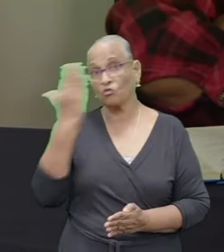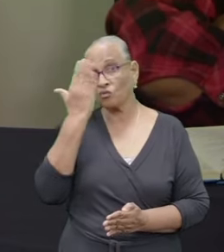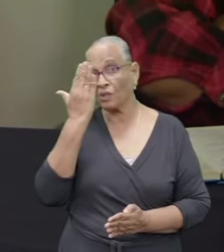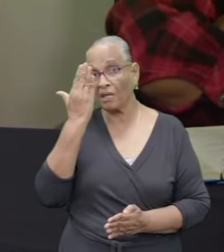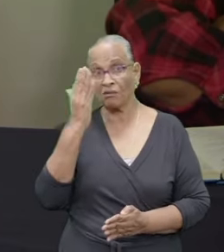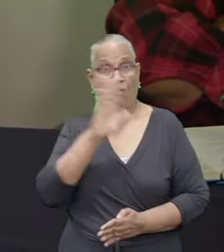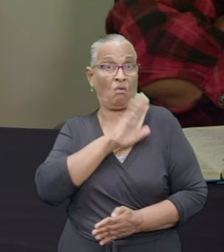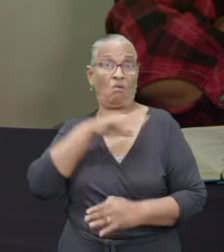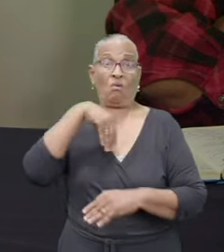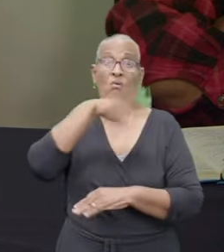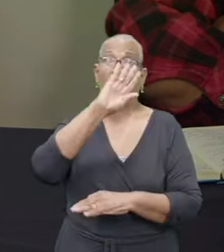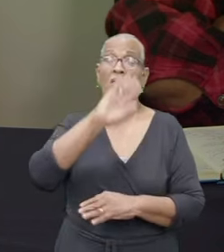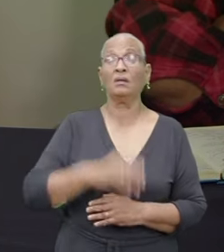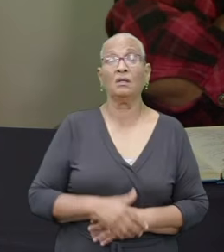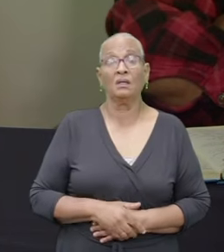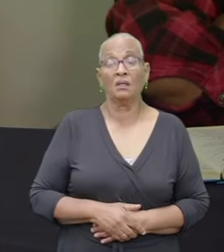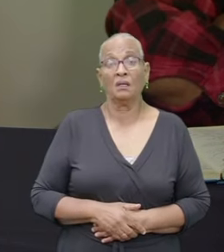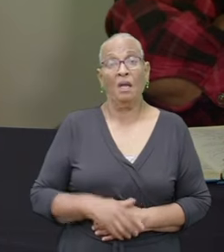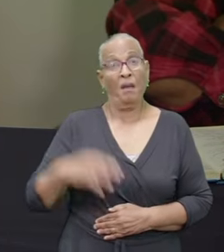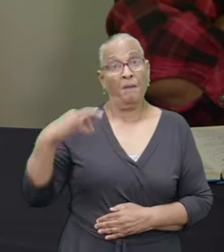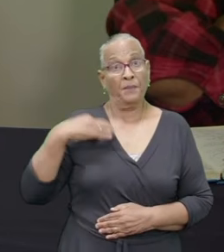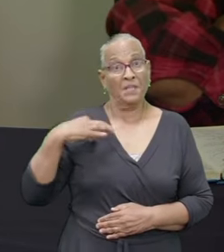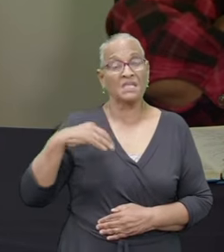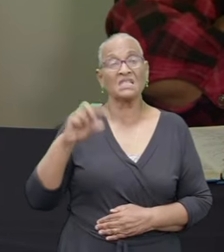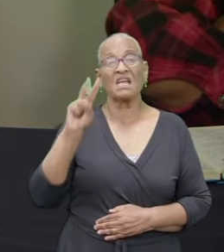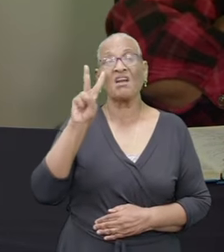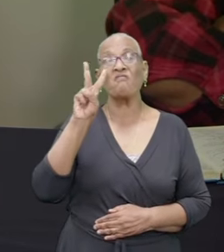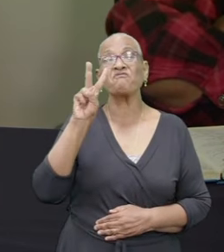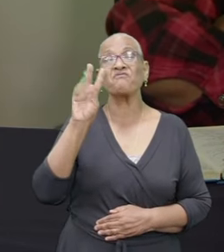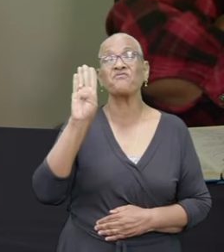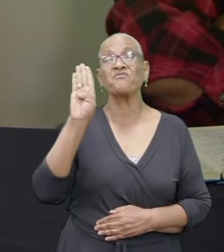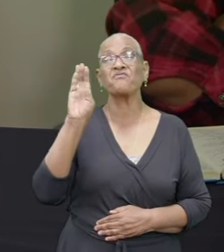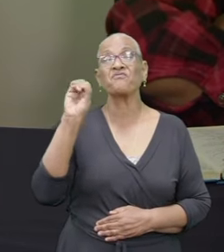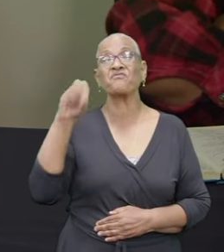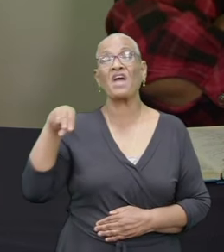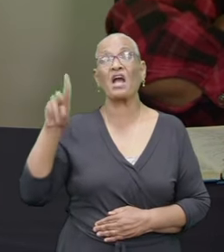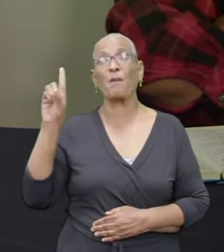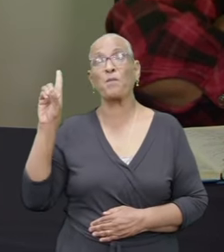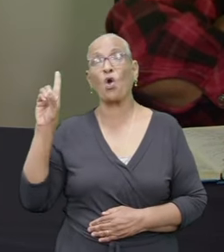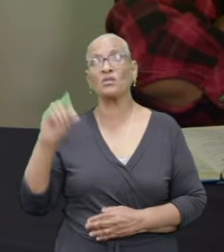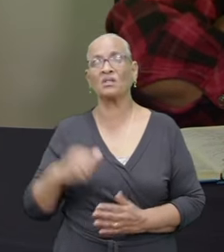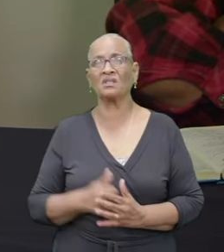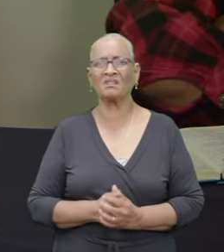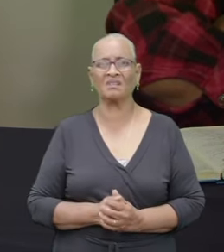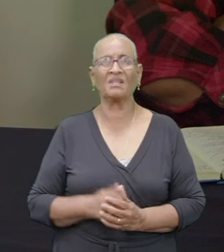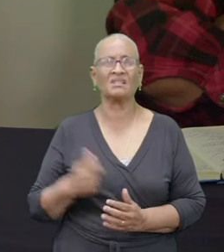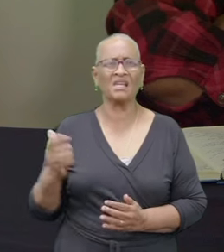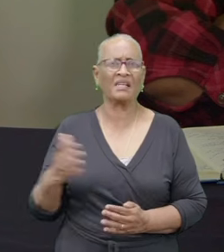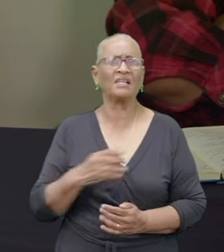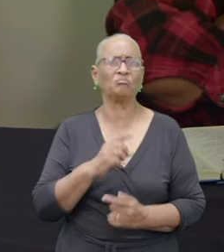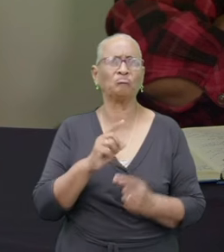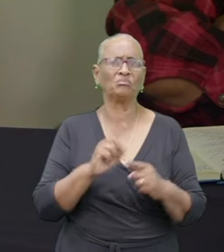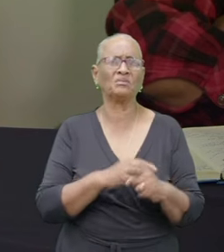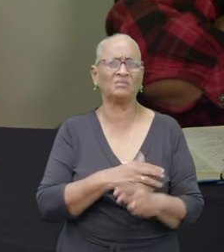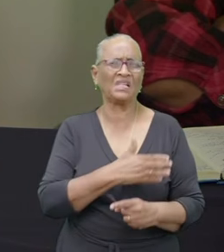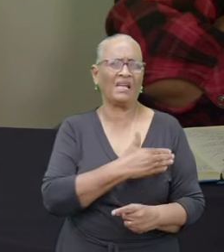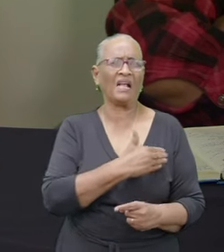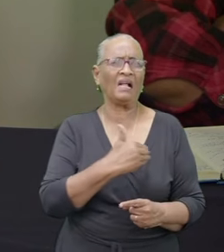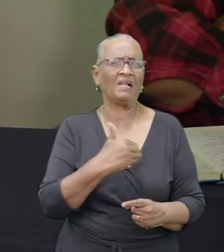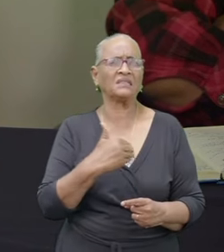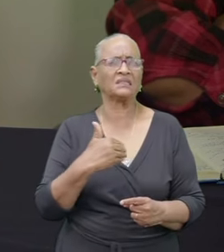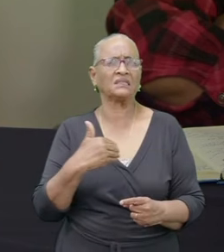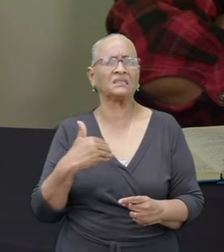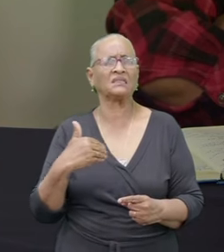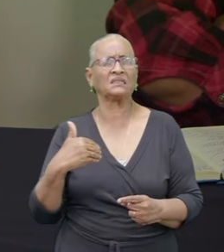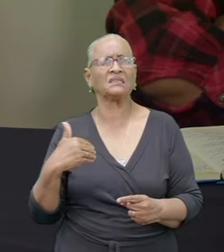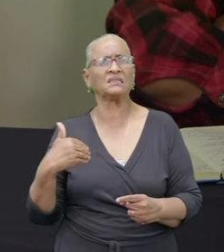Minister, deze vraag is voor u. De vakbonden, de zorgvakbonden, zijn al enige tijd bezig geweest